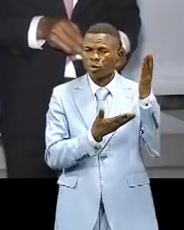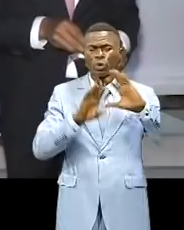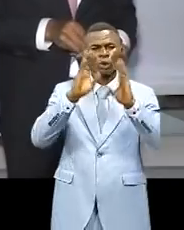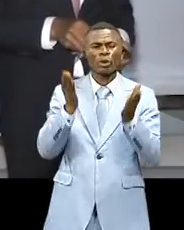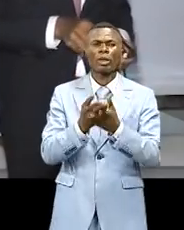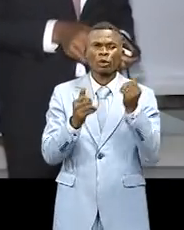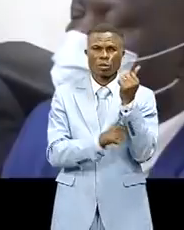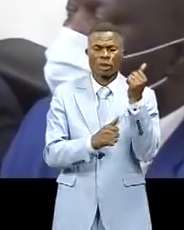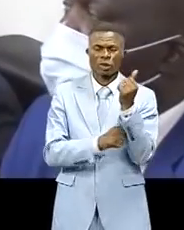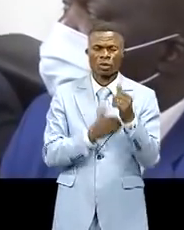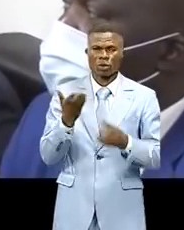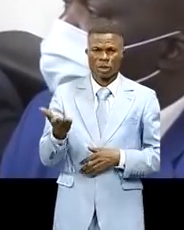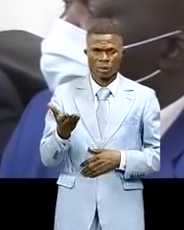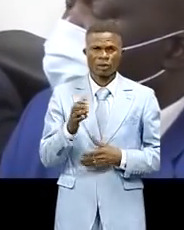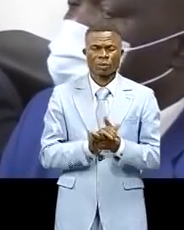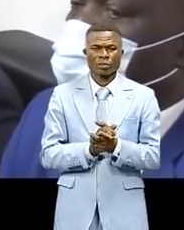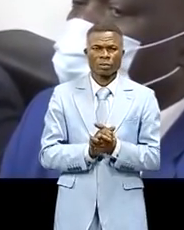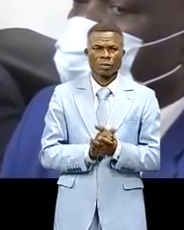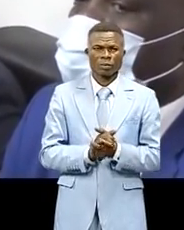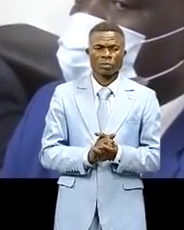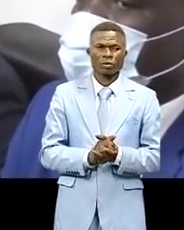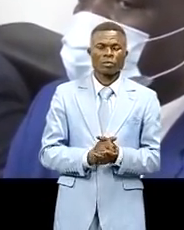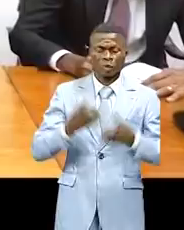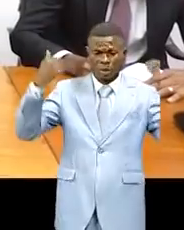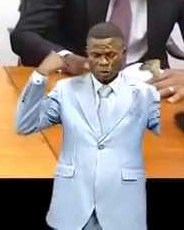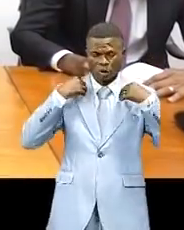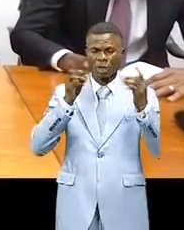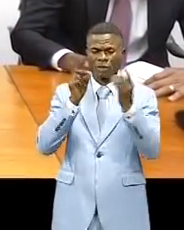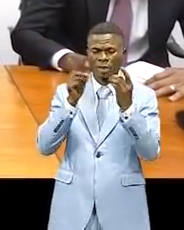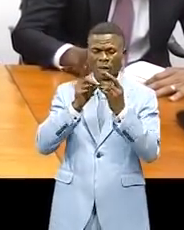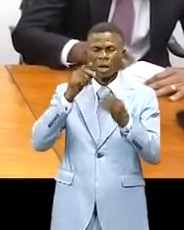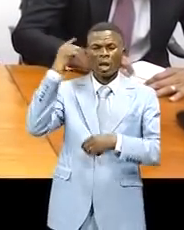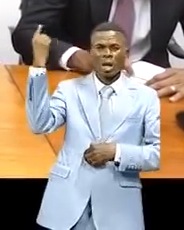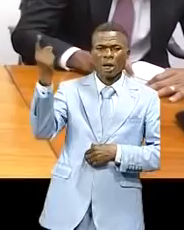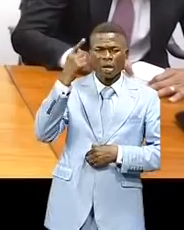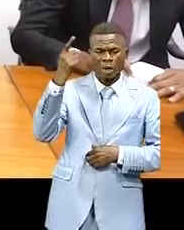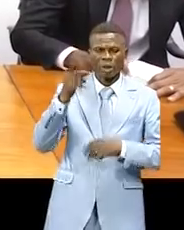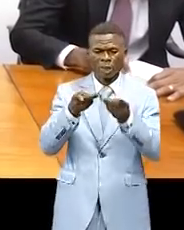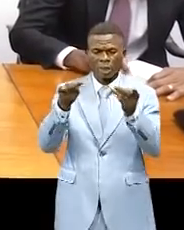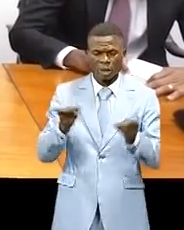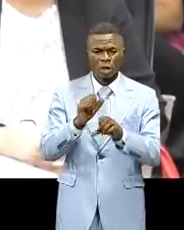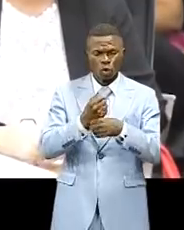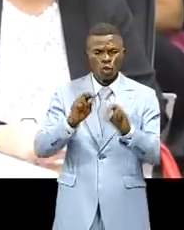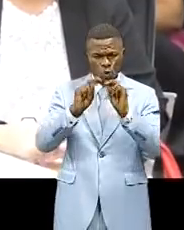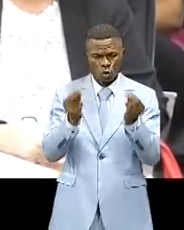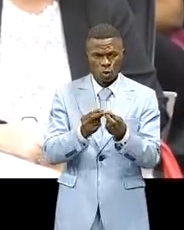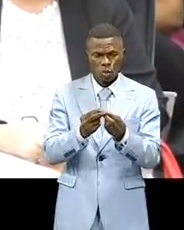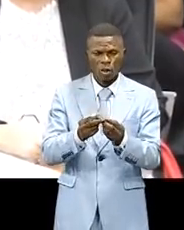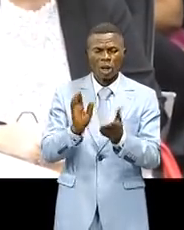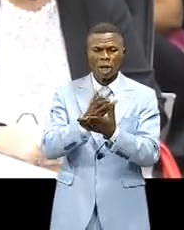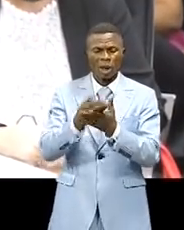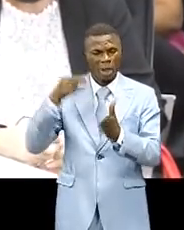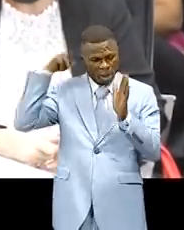humanitaire les quatre nationale de concertation humanitaire et 4 formule qui existe entre le gouvernement